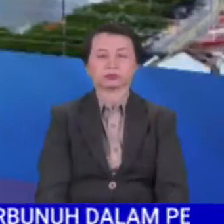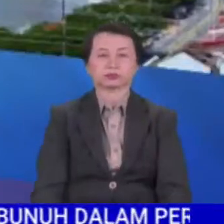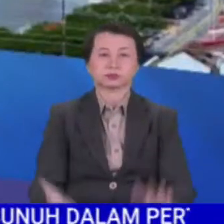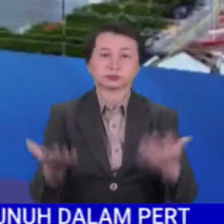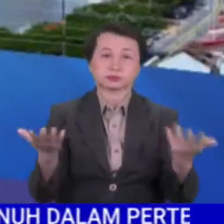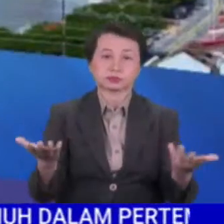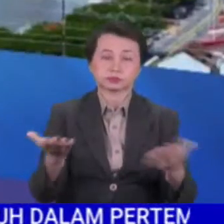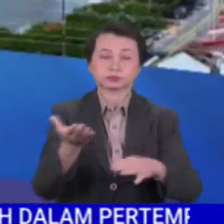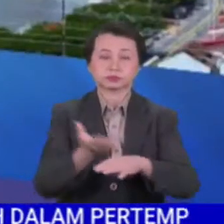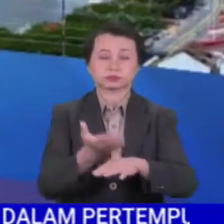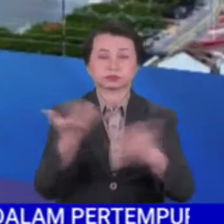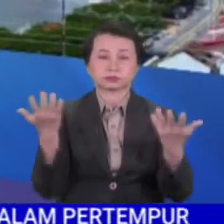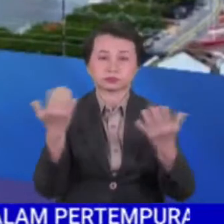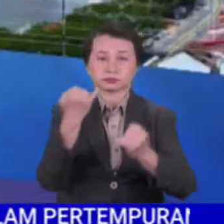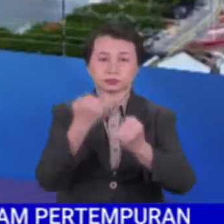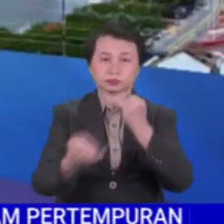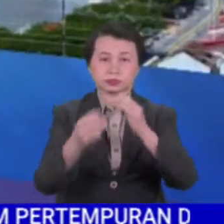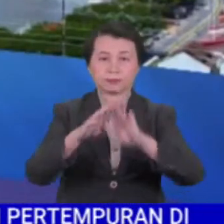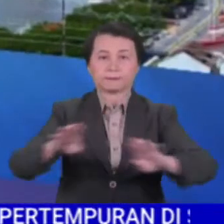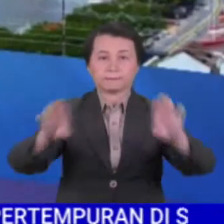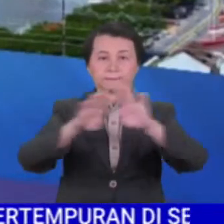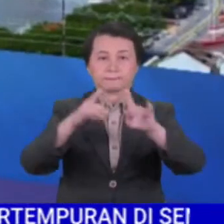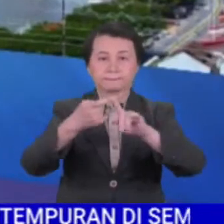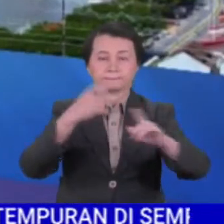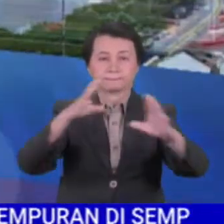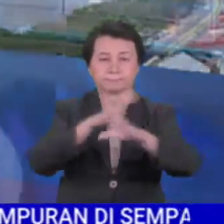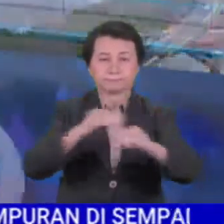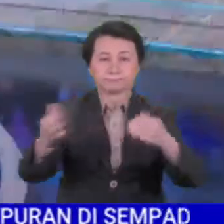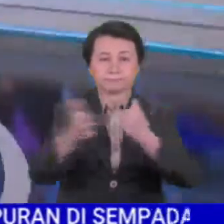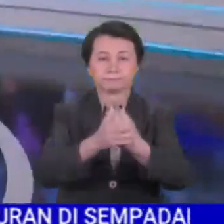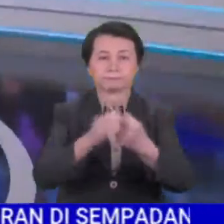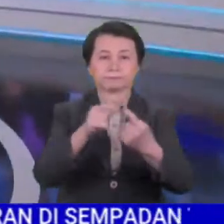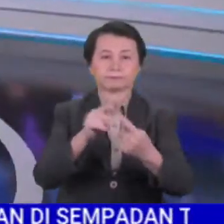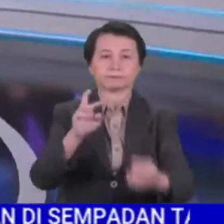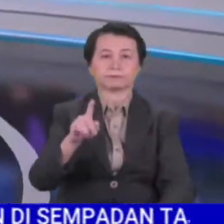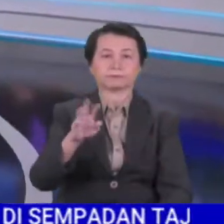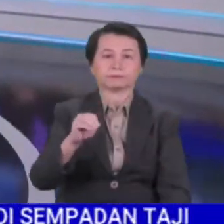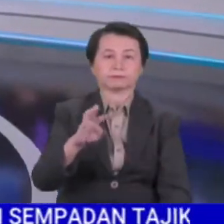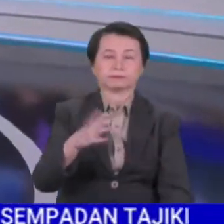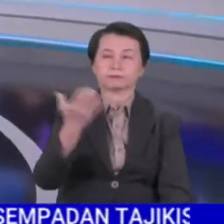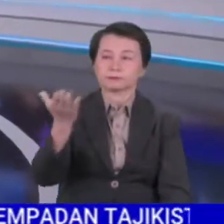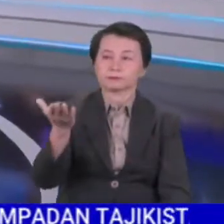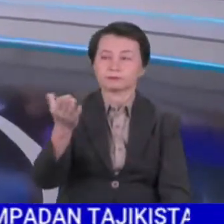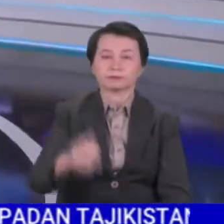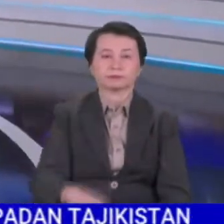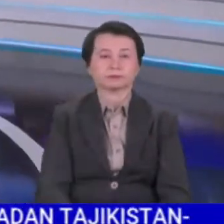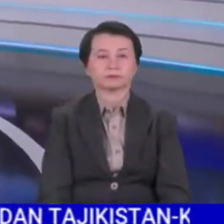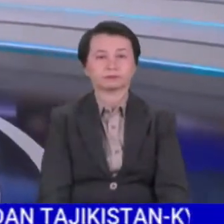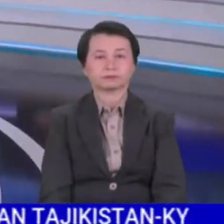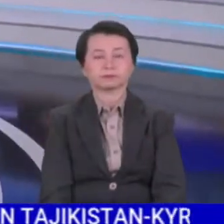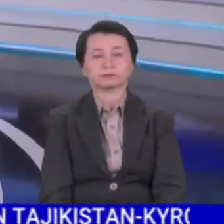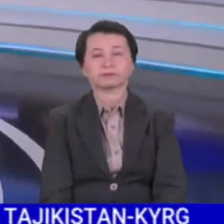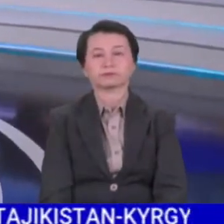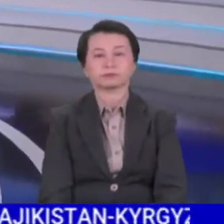Baik saudara, perkembangan itu tadi mengakhiri berita dari Sarawak. Kita kembali bersama Sahih di Angkasa Puri. Silakan Sahih.